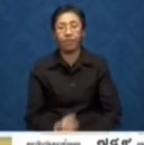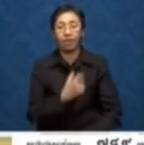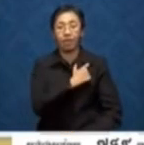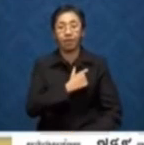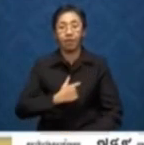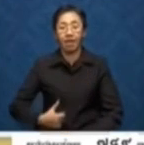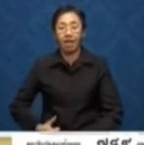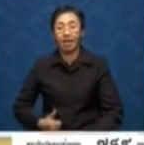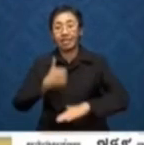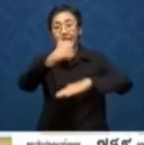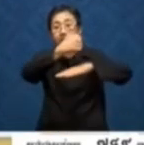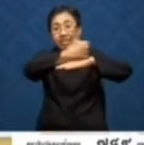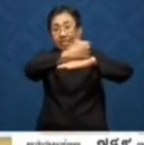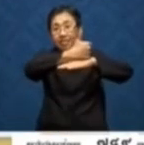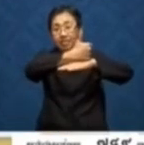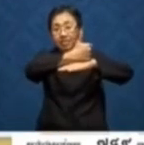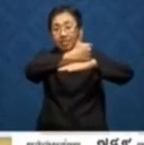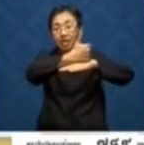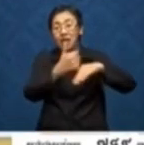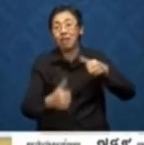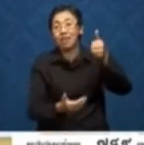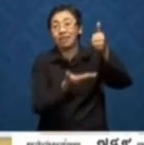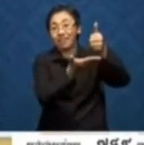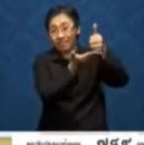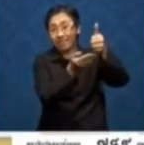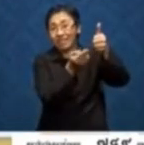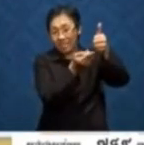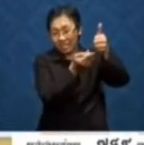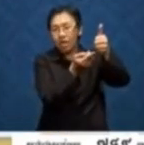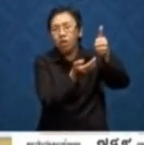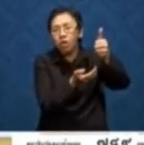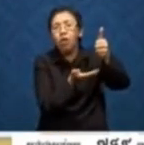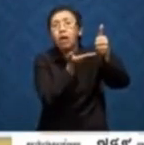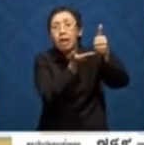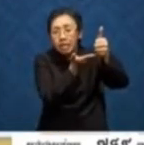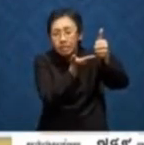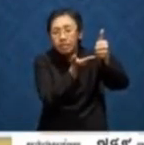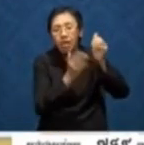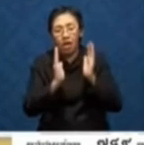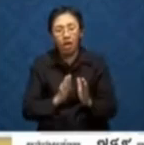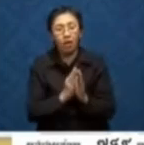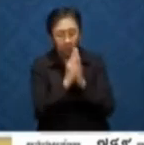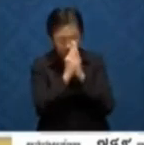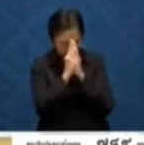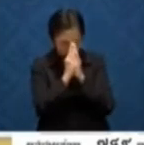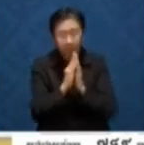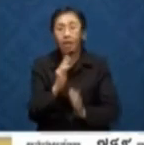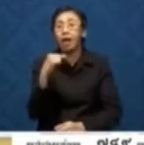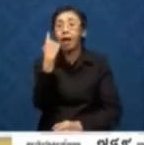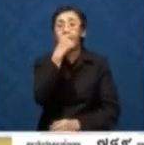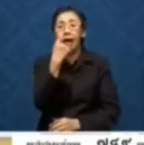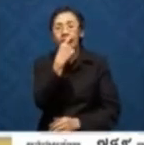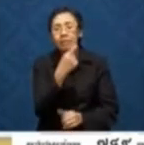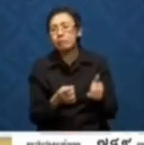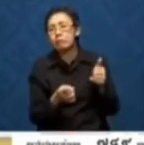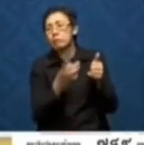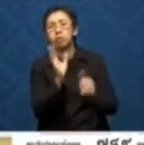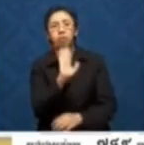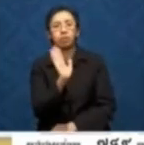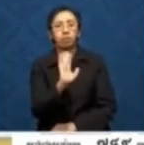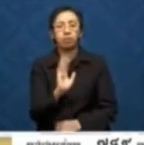ย์ให้ทรงดำรงอยู่ในฐานะอันเป็นที่สักการะผู้ใดจะละเมิดมิ